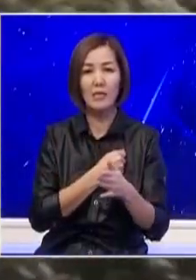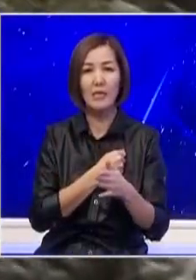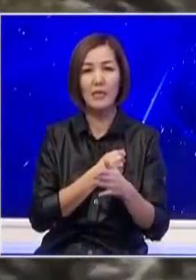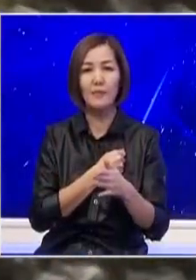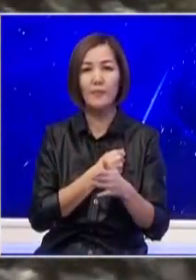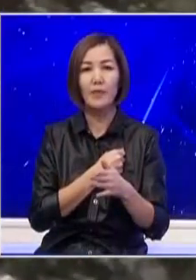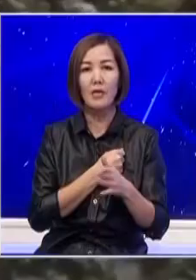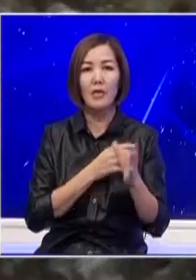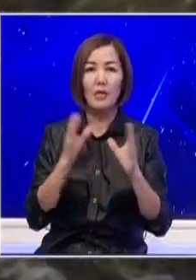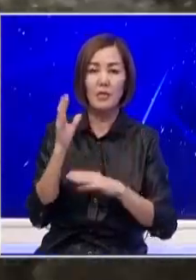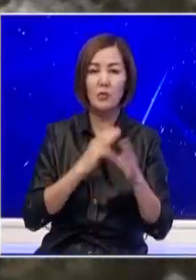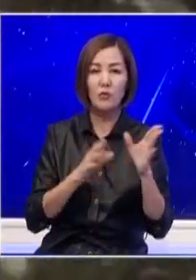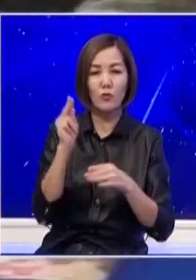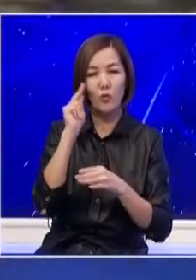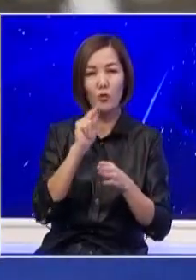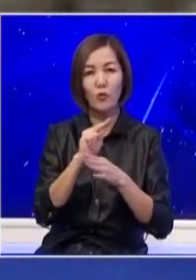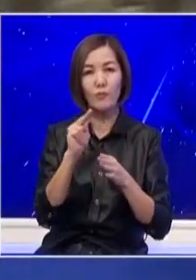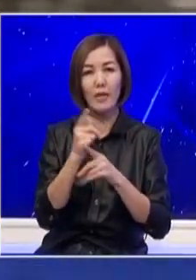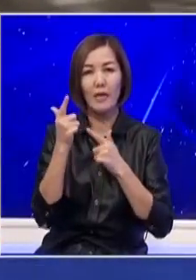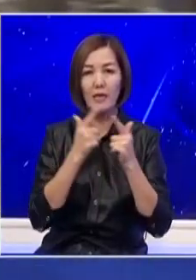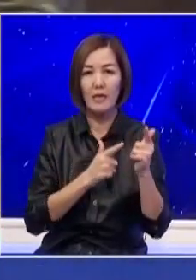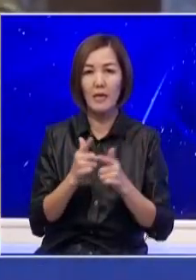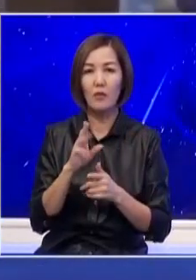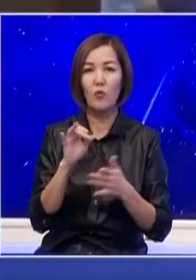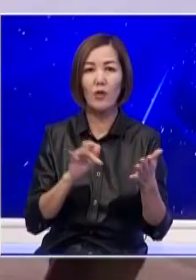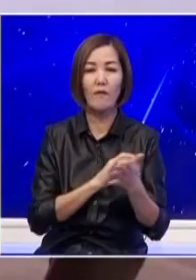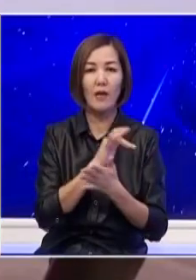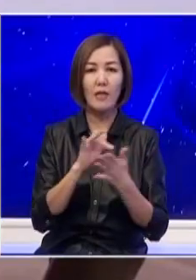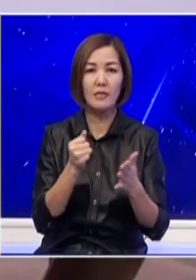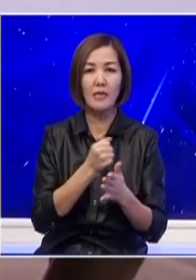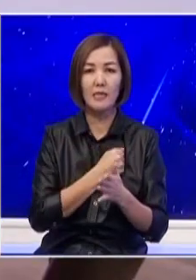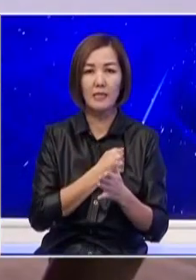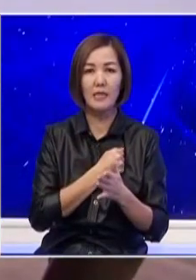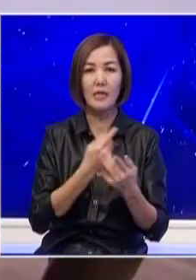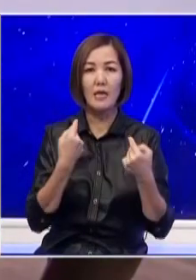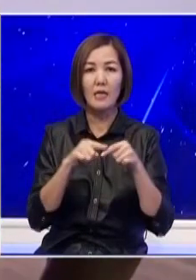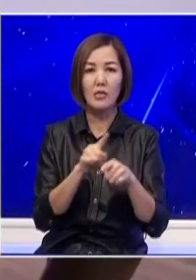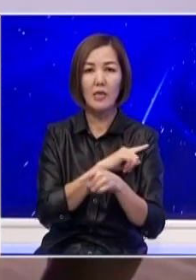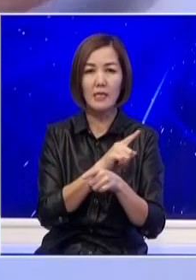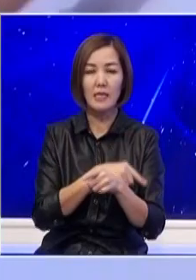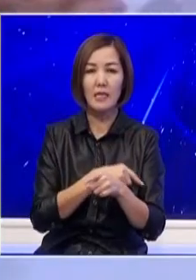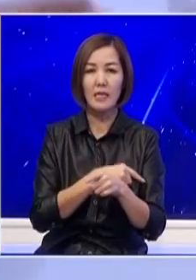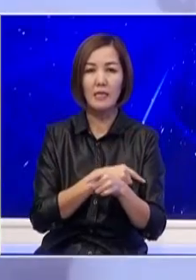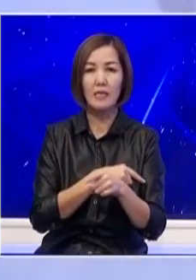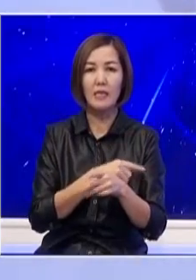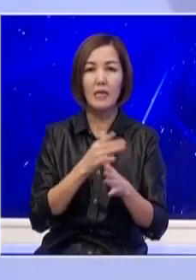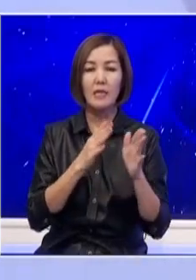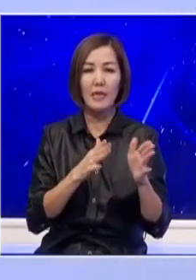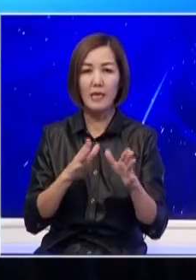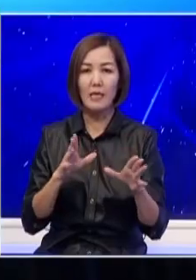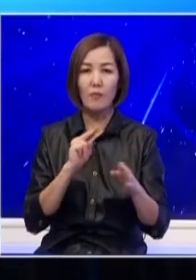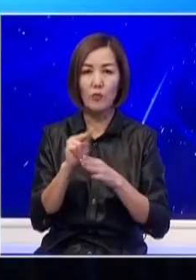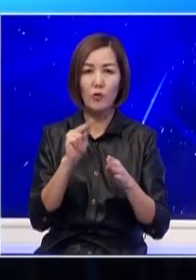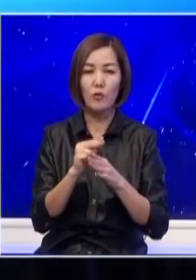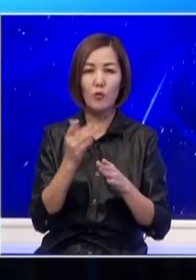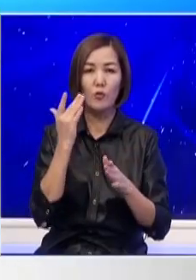әскери институтында даярлайды. Сондай-ақ Қонаев қаласындағы арнайы әскерлер базасында инженерлік әскерлердің кіші мамандарын даярлау тұрақты түрде жүзеге асырылады.